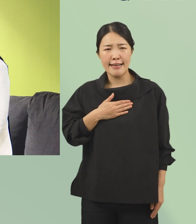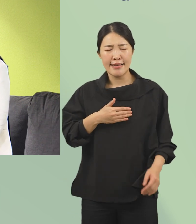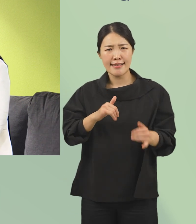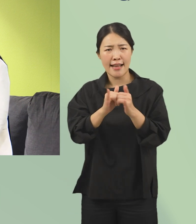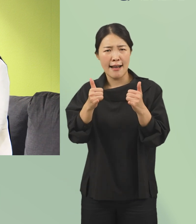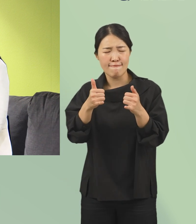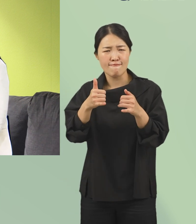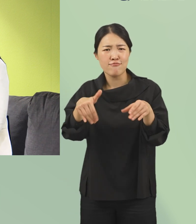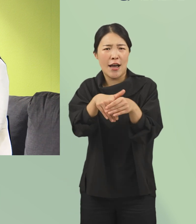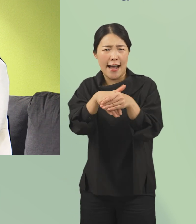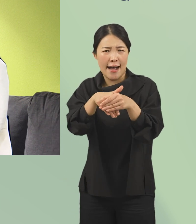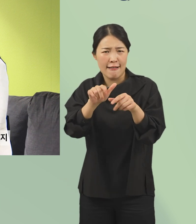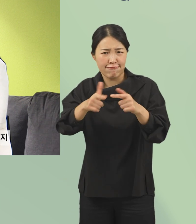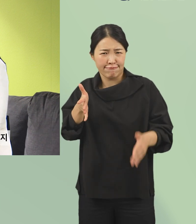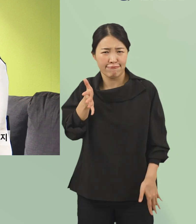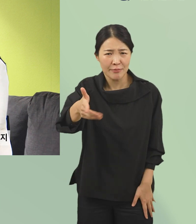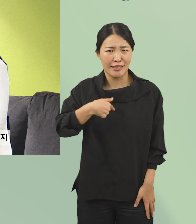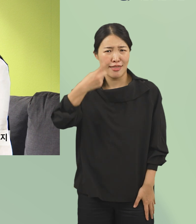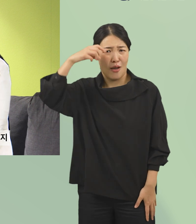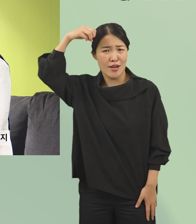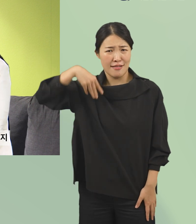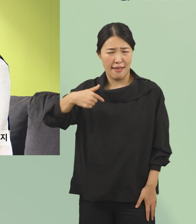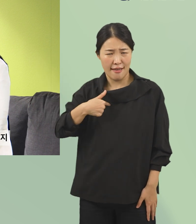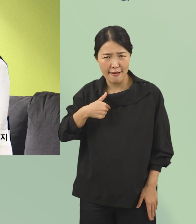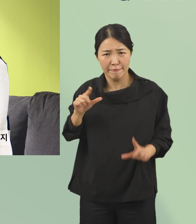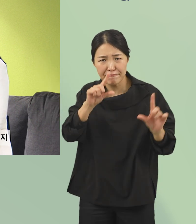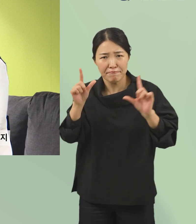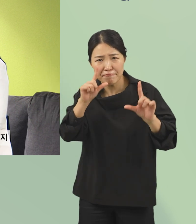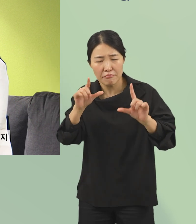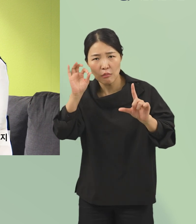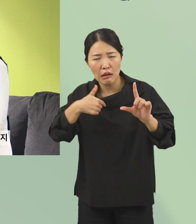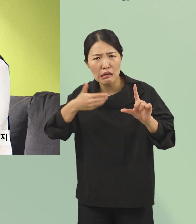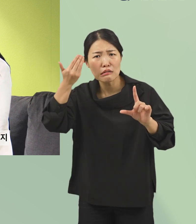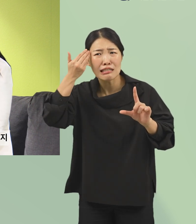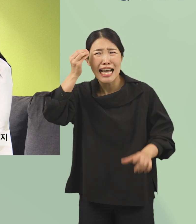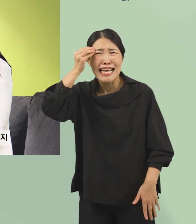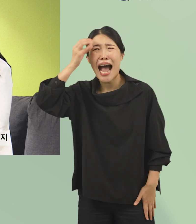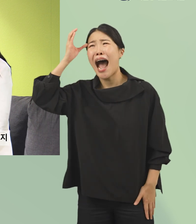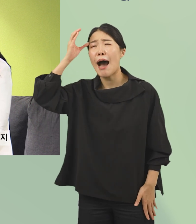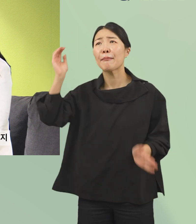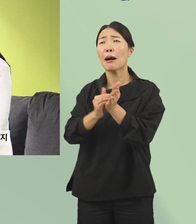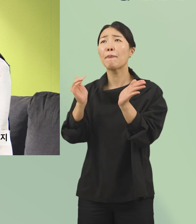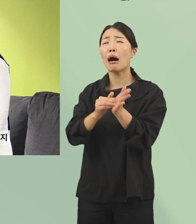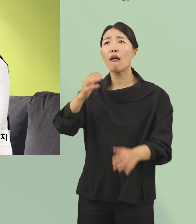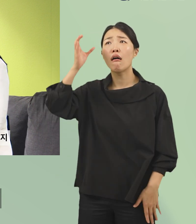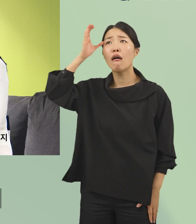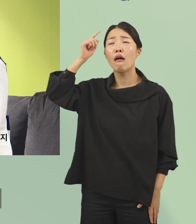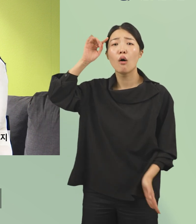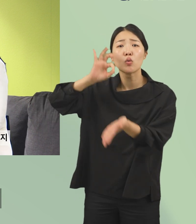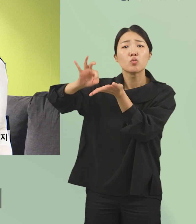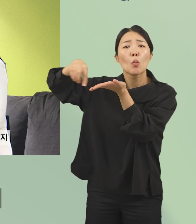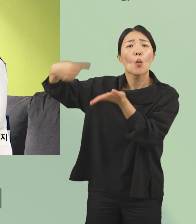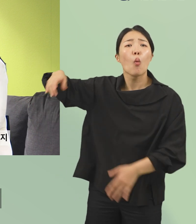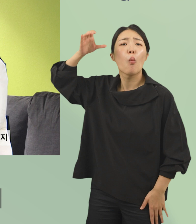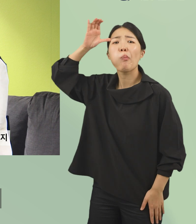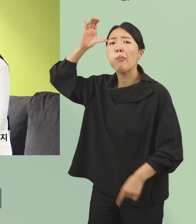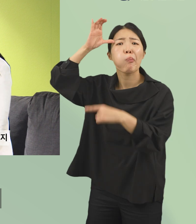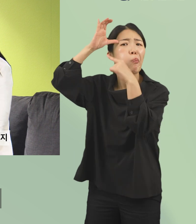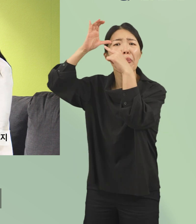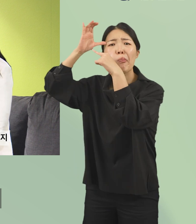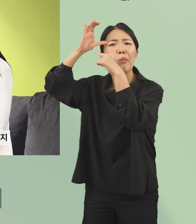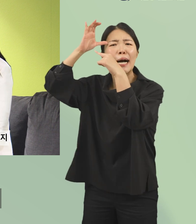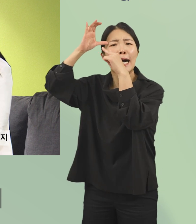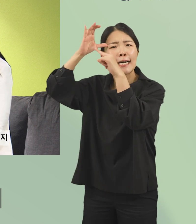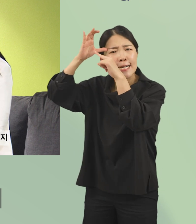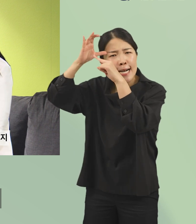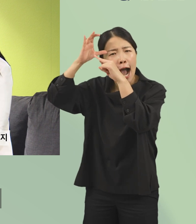전공하는 대학원생으로 살면서 나의 지식이 이제 어디에 쓰일 수 있는지, 또 나의 지식을